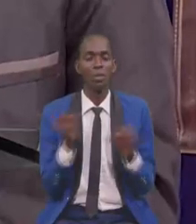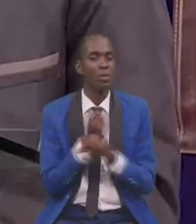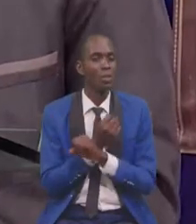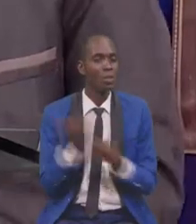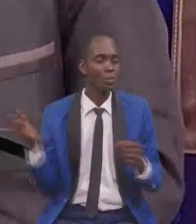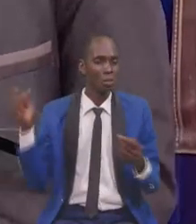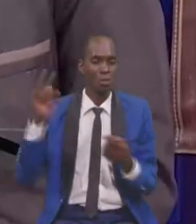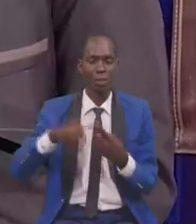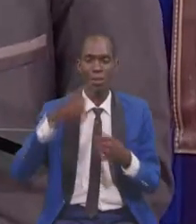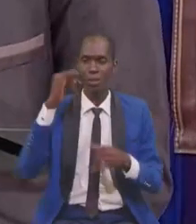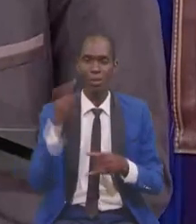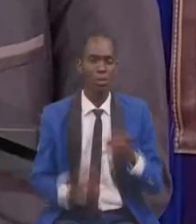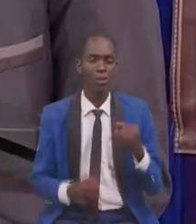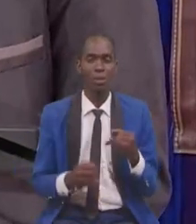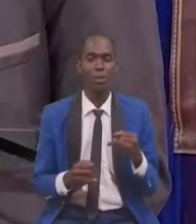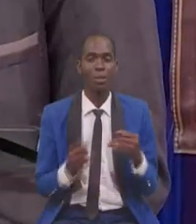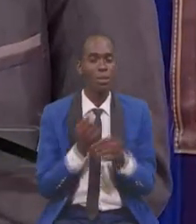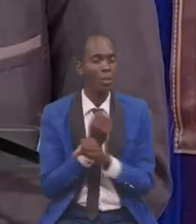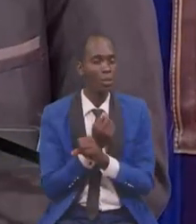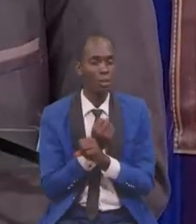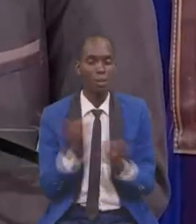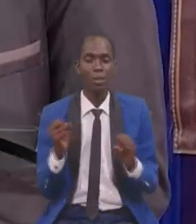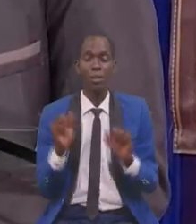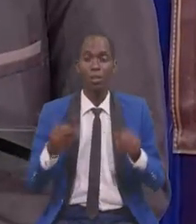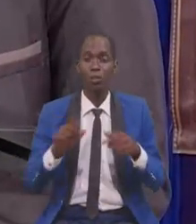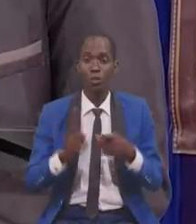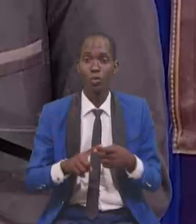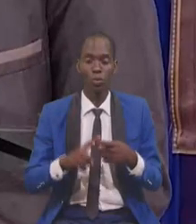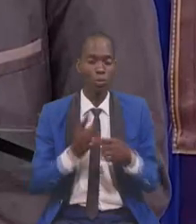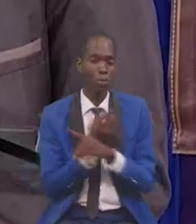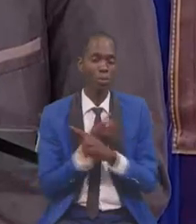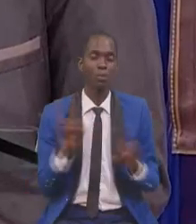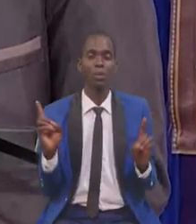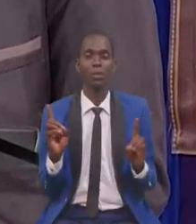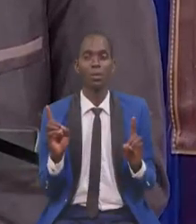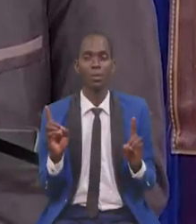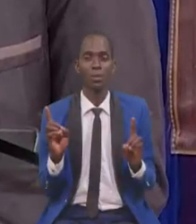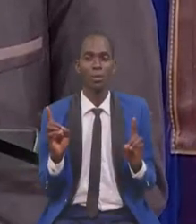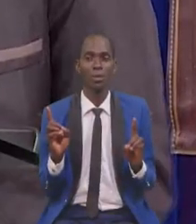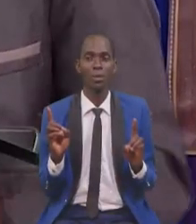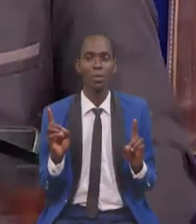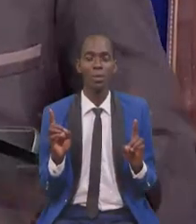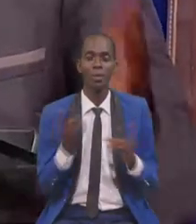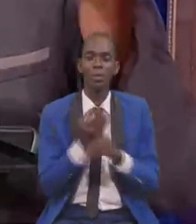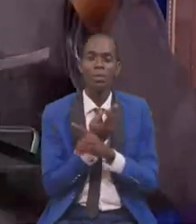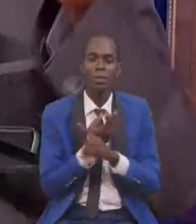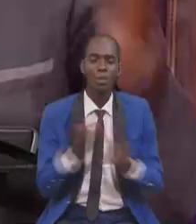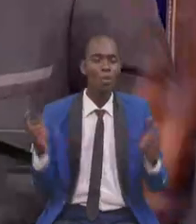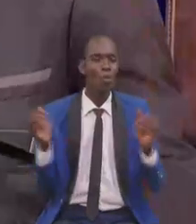Il est capable de te sauver. De te sauver de toutes choses. De te délivrer.